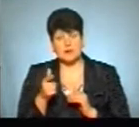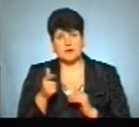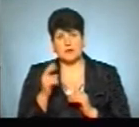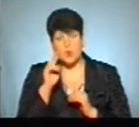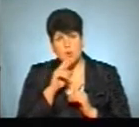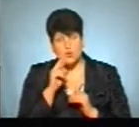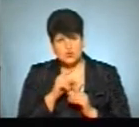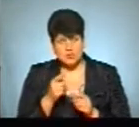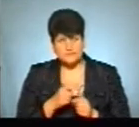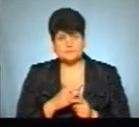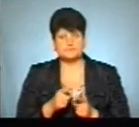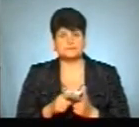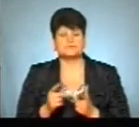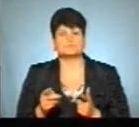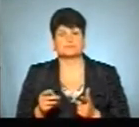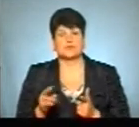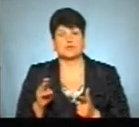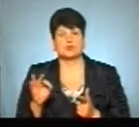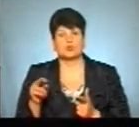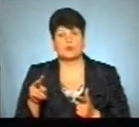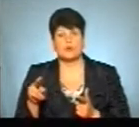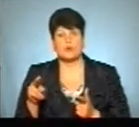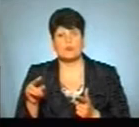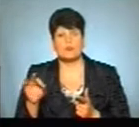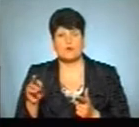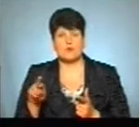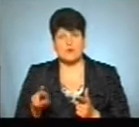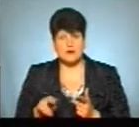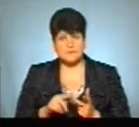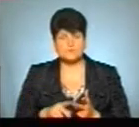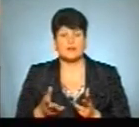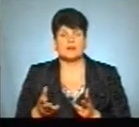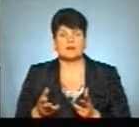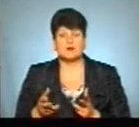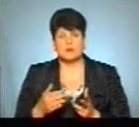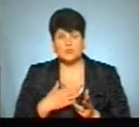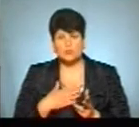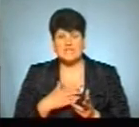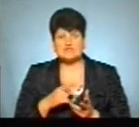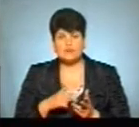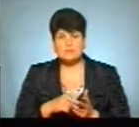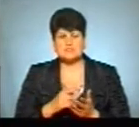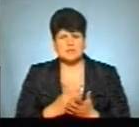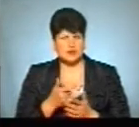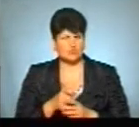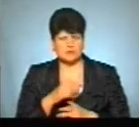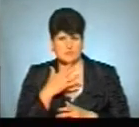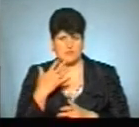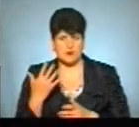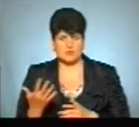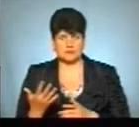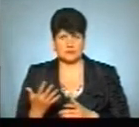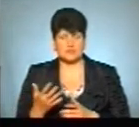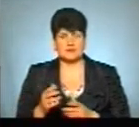крихкі дерева, ось тополі досить крихкі дерева, які в нас ось в місті їх ще є достатньо багато.